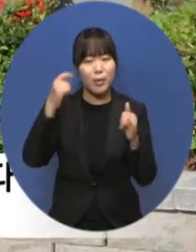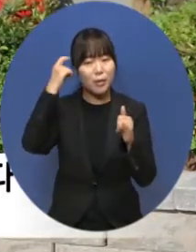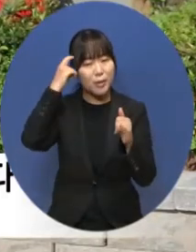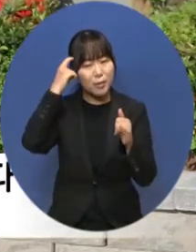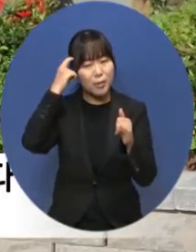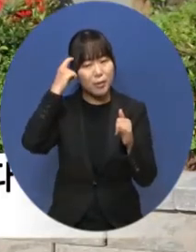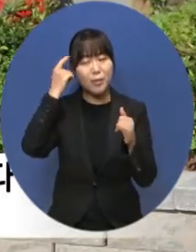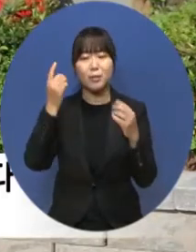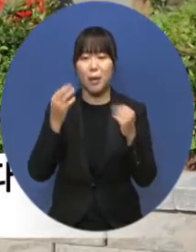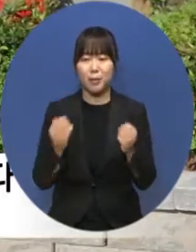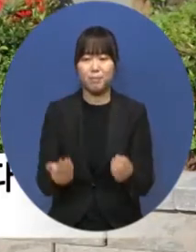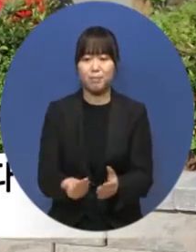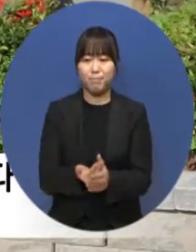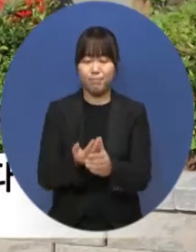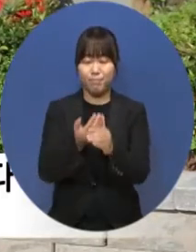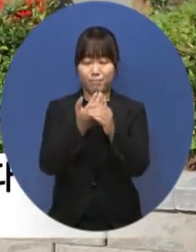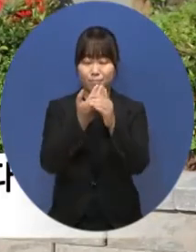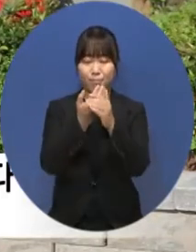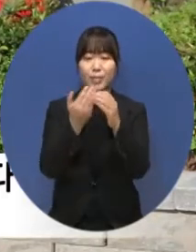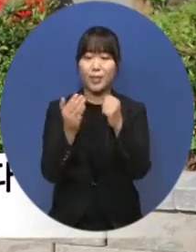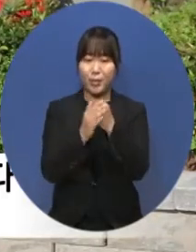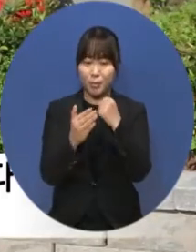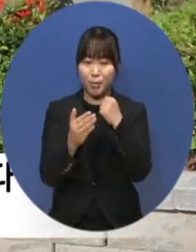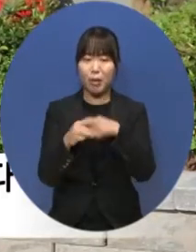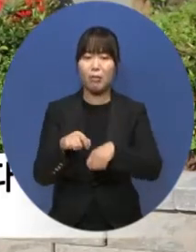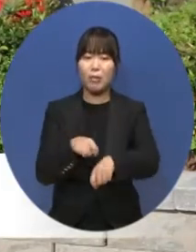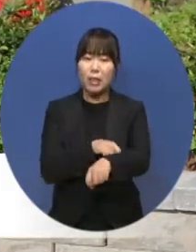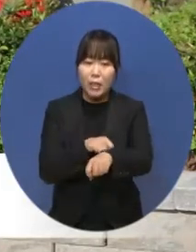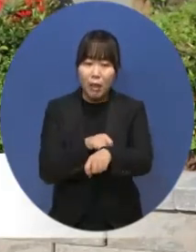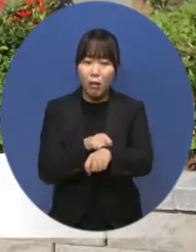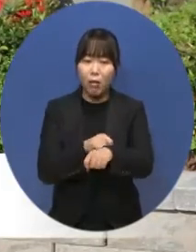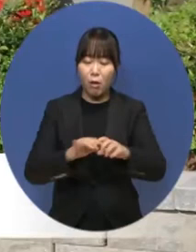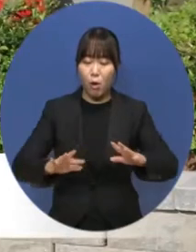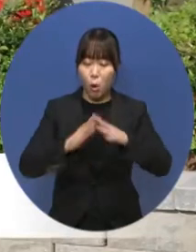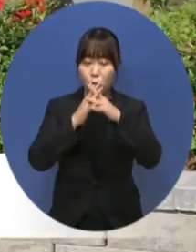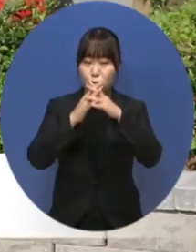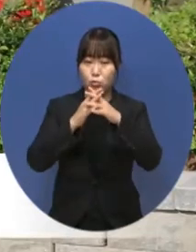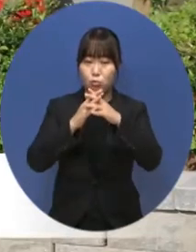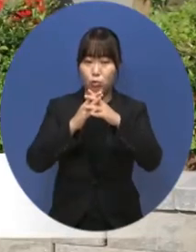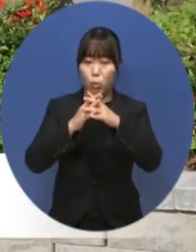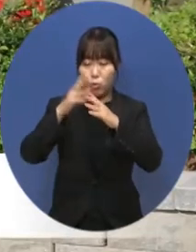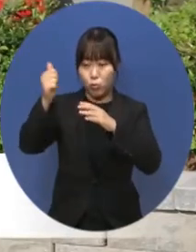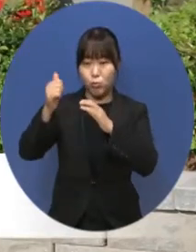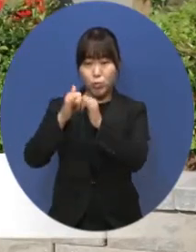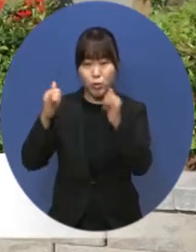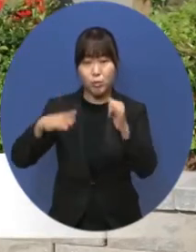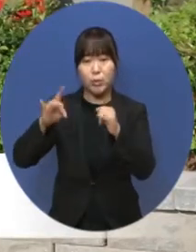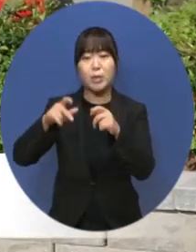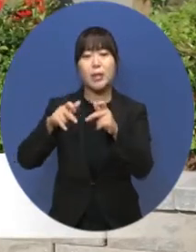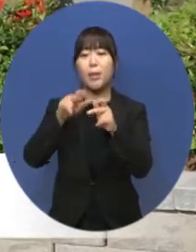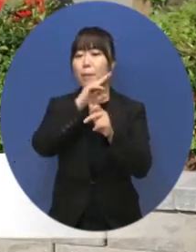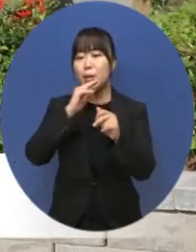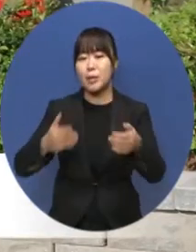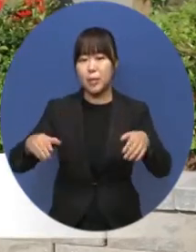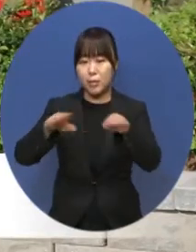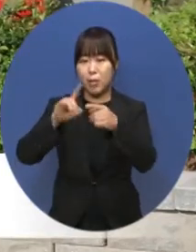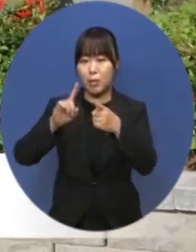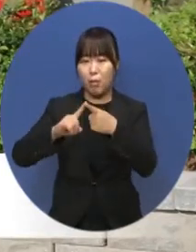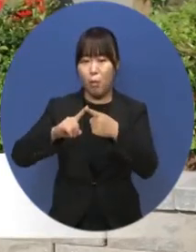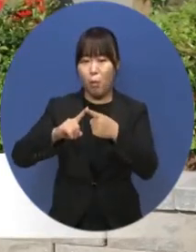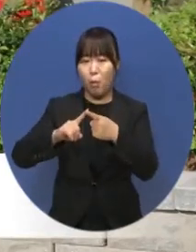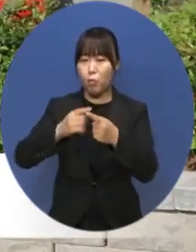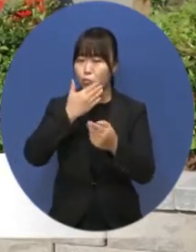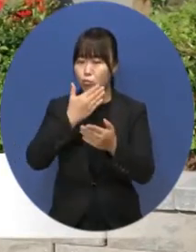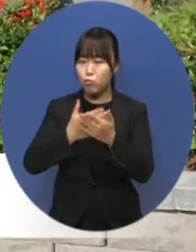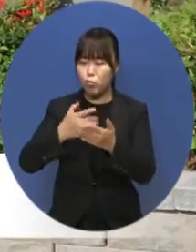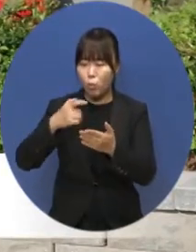수준이 많이 향상되어 특히 건축주분들이 먼저 장애인 편의시설의 중요성을